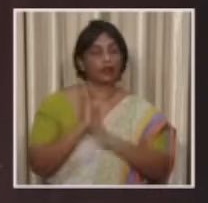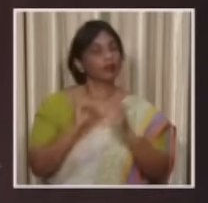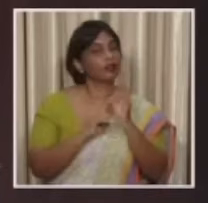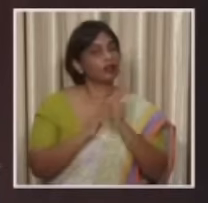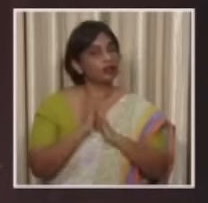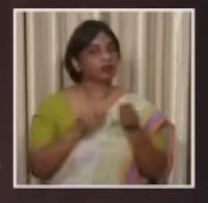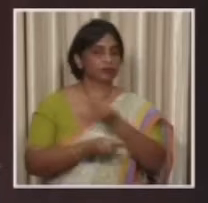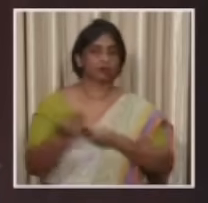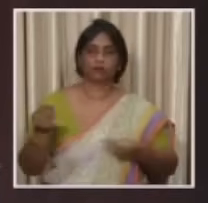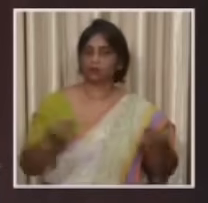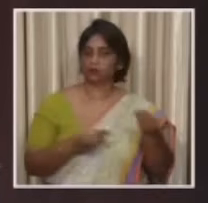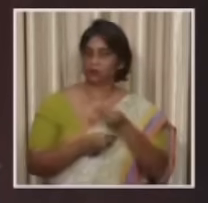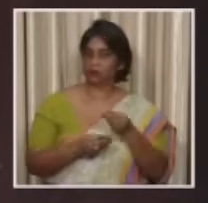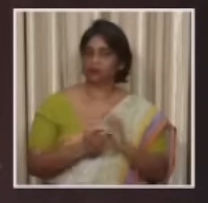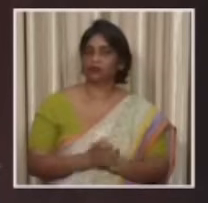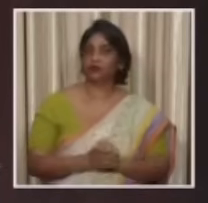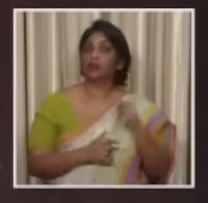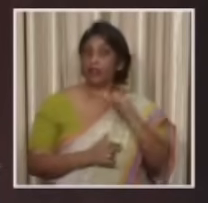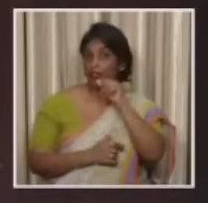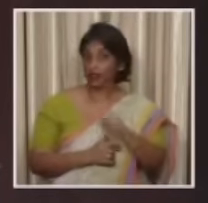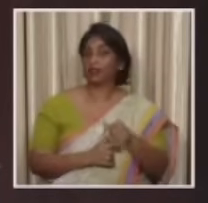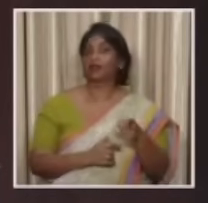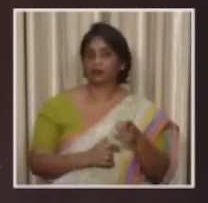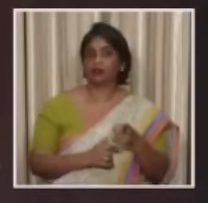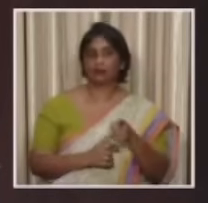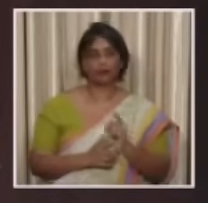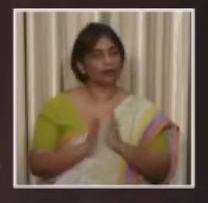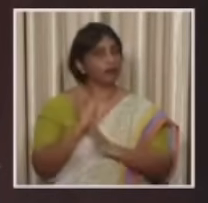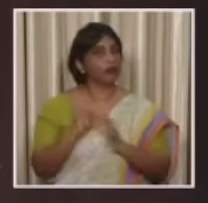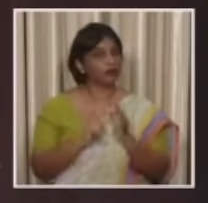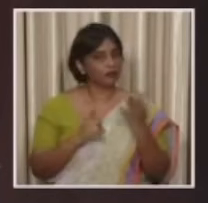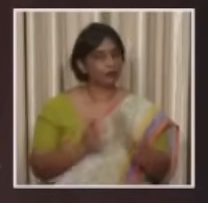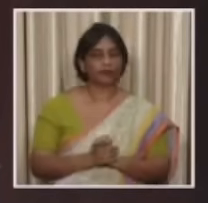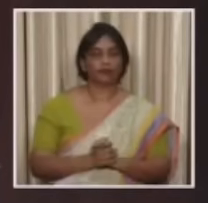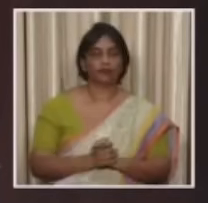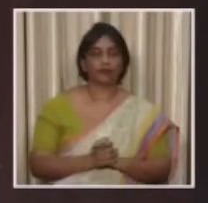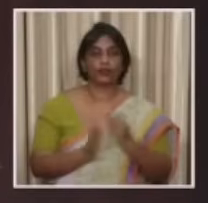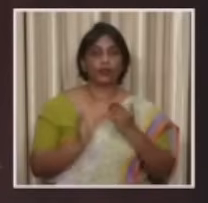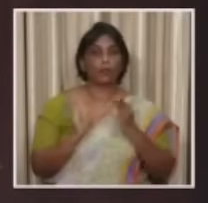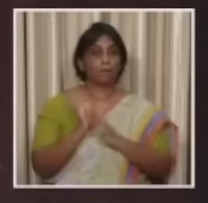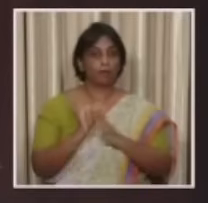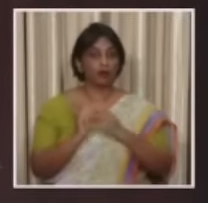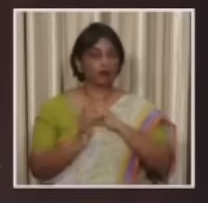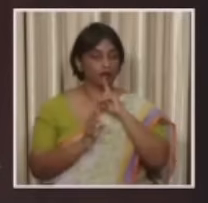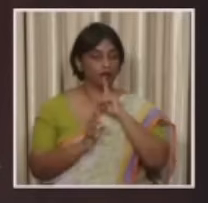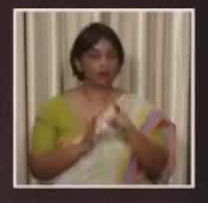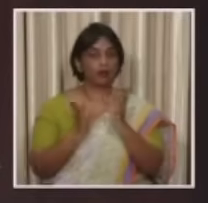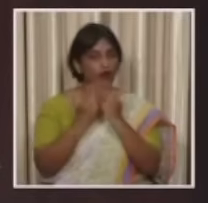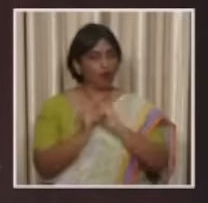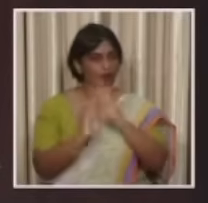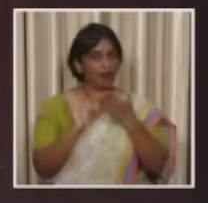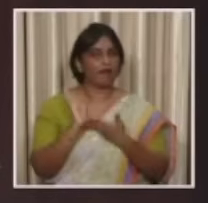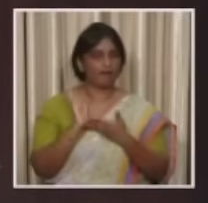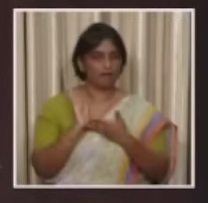මන්ත්‍රීවරුන්ට හුමාර වෙලා තියෙනවා. මේක තමයි ඇත්ත කතාව. ශානික මන්තුමා මන්නාරමේ මම ඔතුමාට කියනනම් ගණන් හිලා ඔක්කොම මල් ළඟ